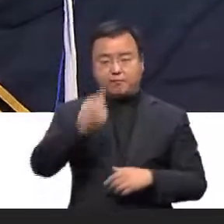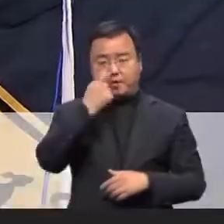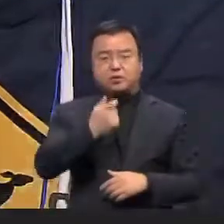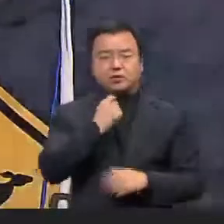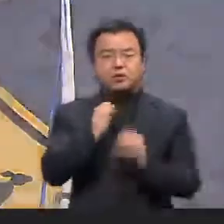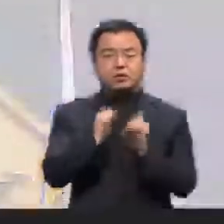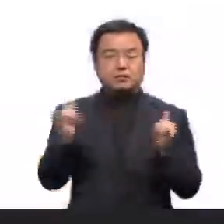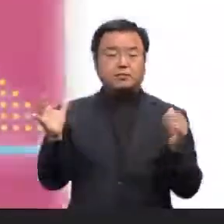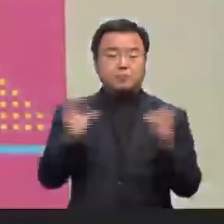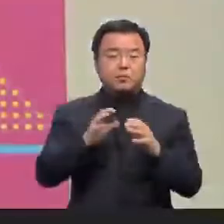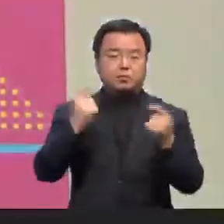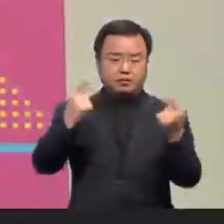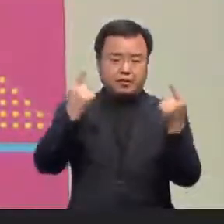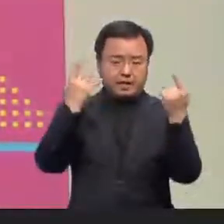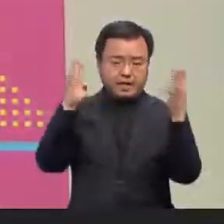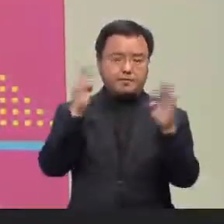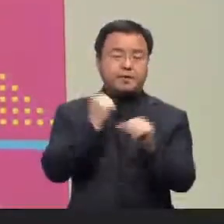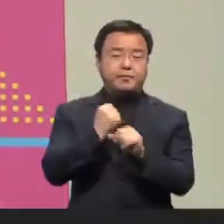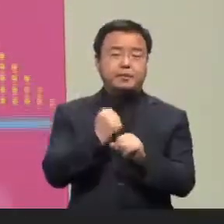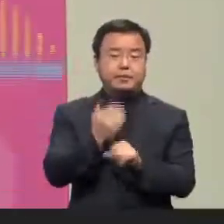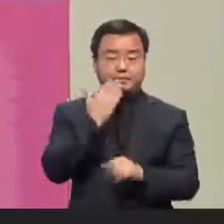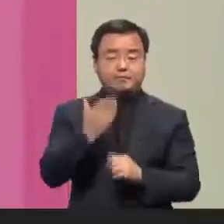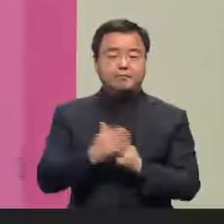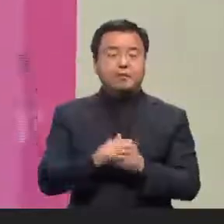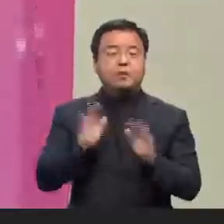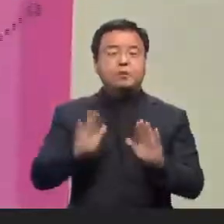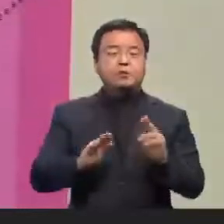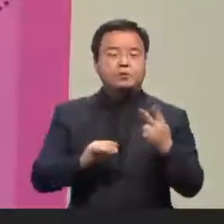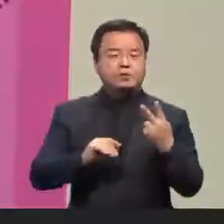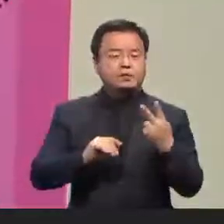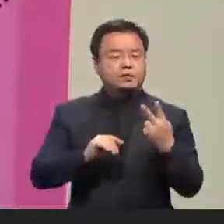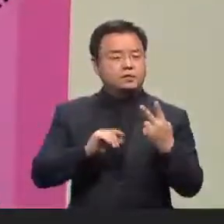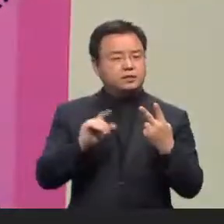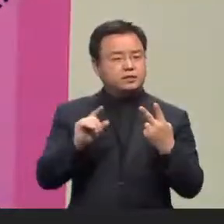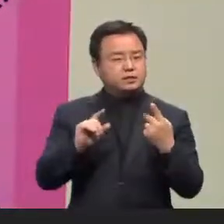있다. 이상한 대학교는 오는 26일